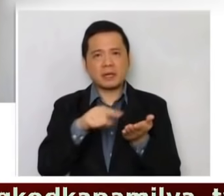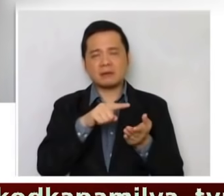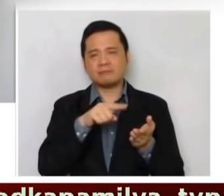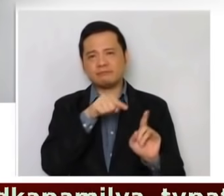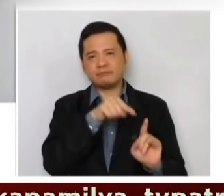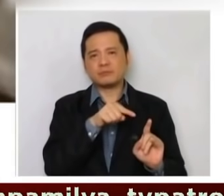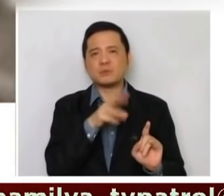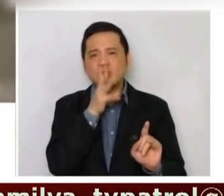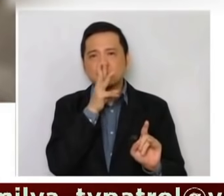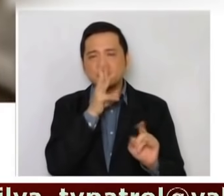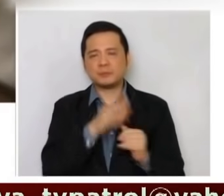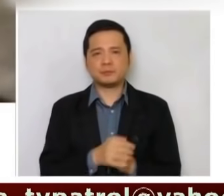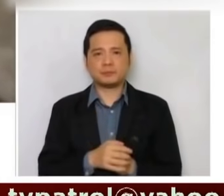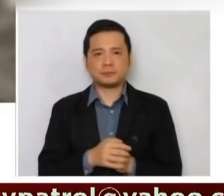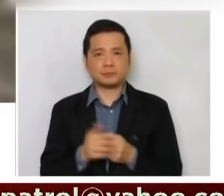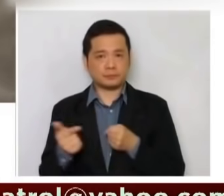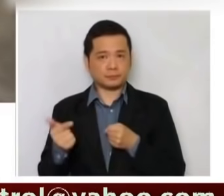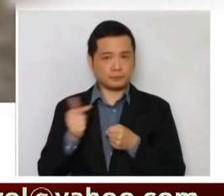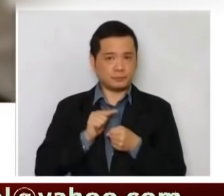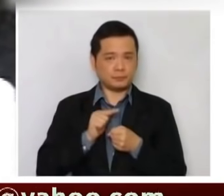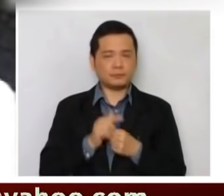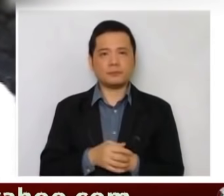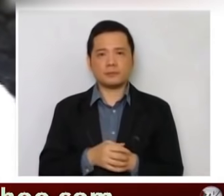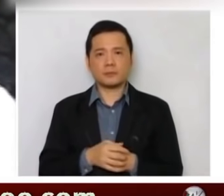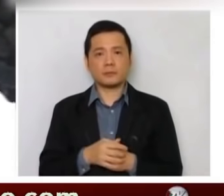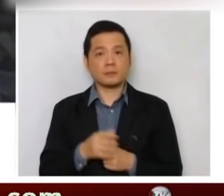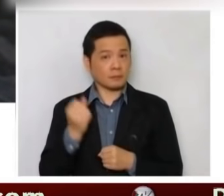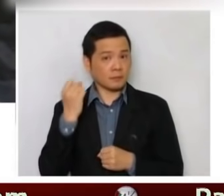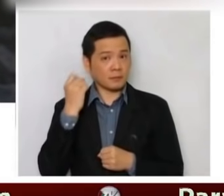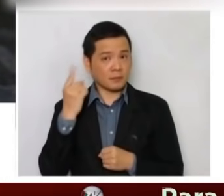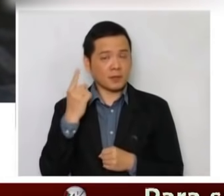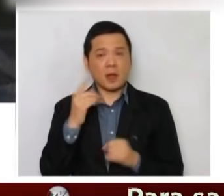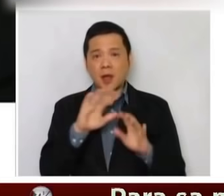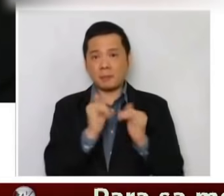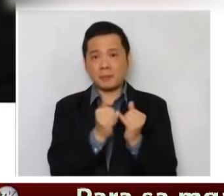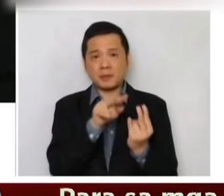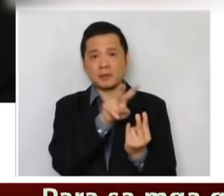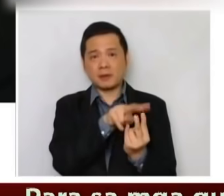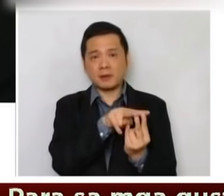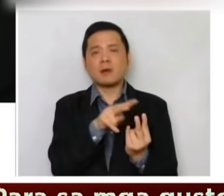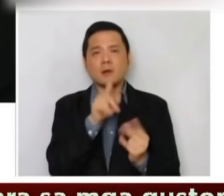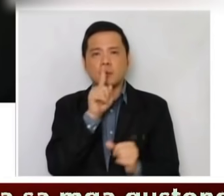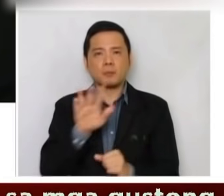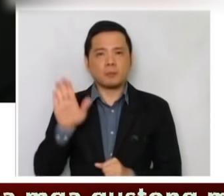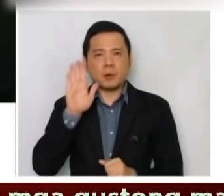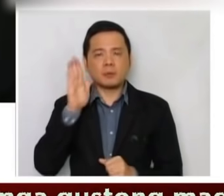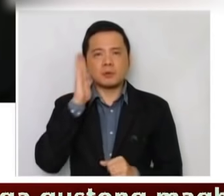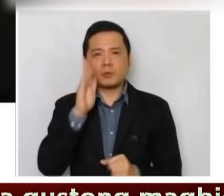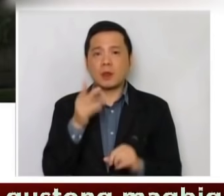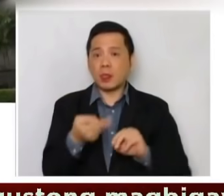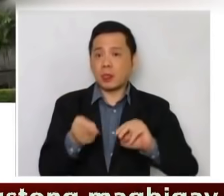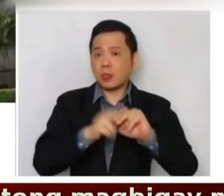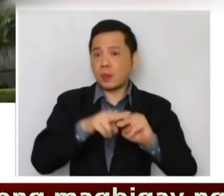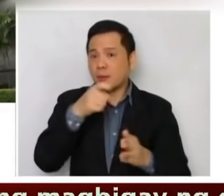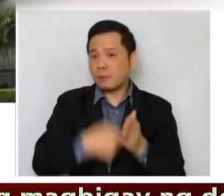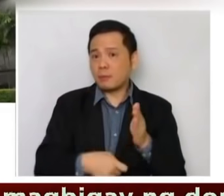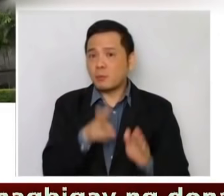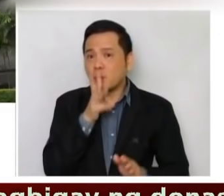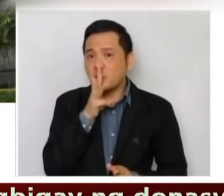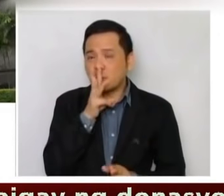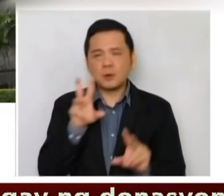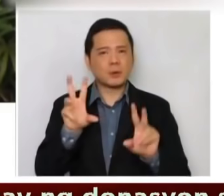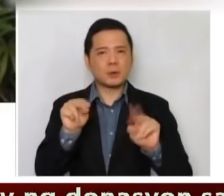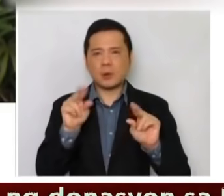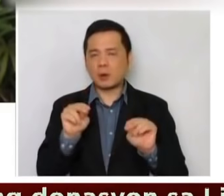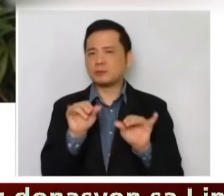na lang ng mga consumer, walang dagdag singil sa tubig ang Maynila at Manila Water hanggang dulo ng 2022. Batay sa